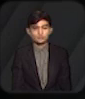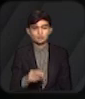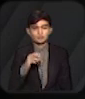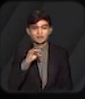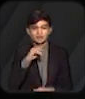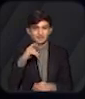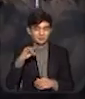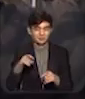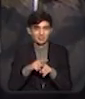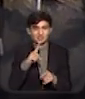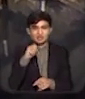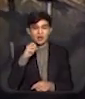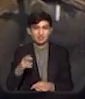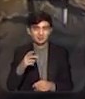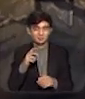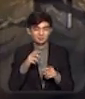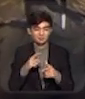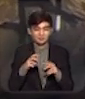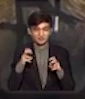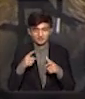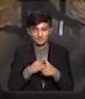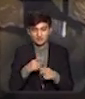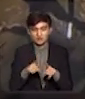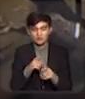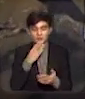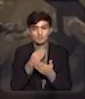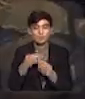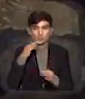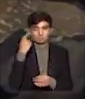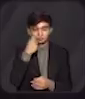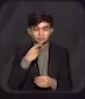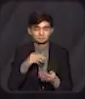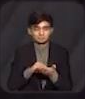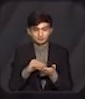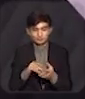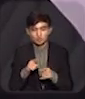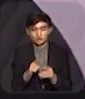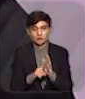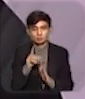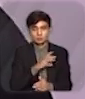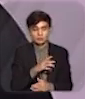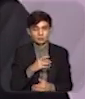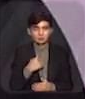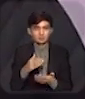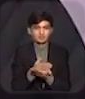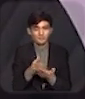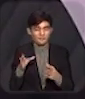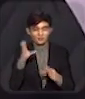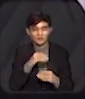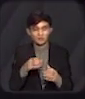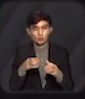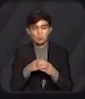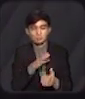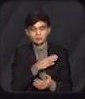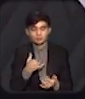Зидан кейін топтағы Зак та жеке шығармашылығын дамыту үшін күйтабақ дайындап жатыр. Мен бүгін кішігірім спойлер істедім. Эйзиден